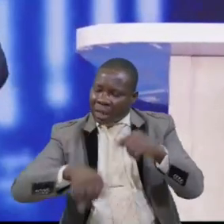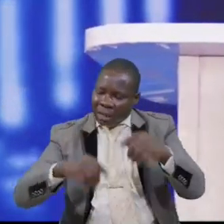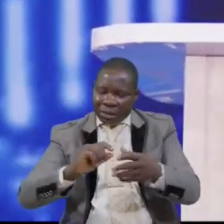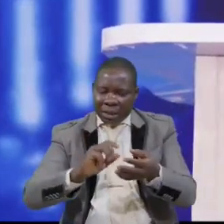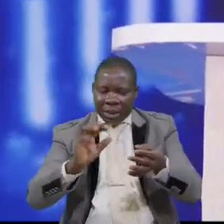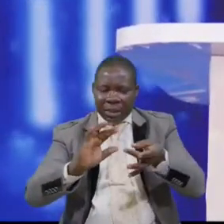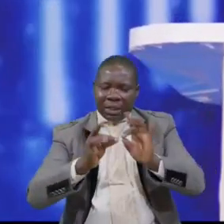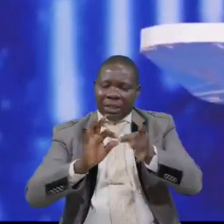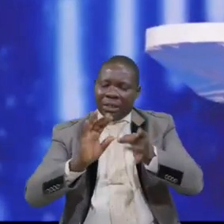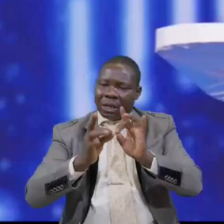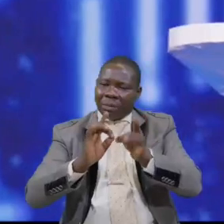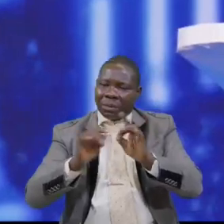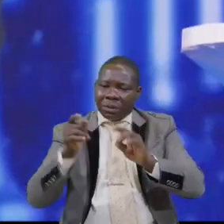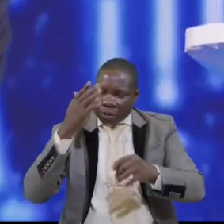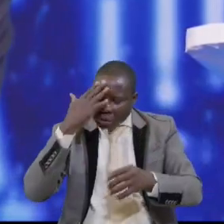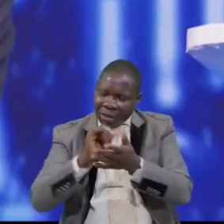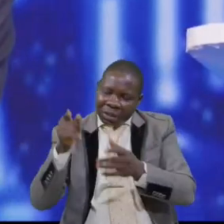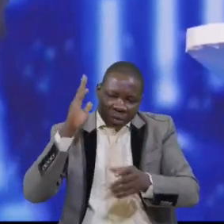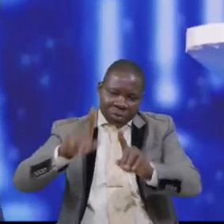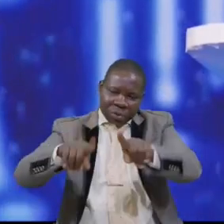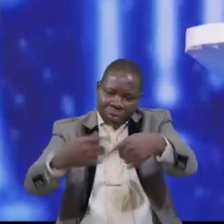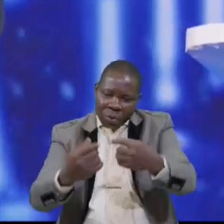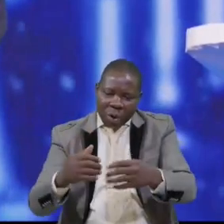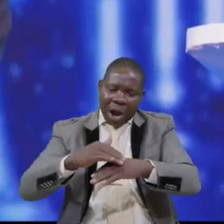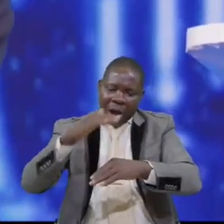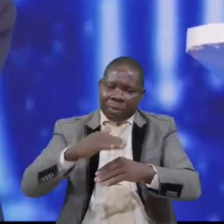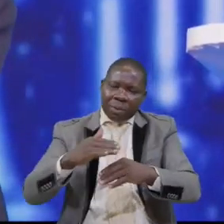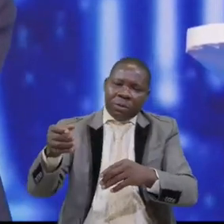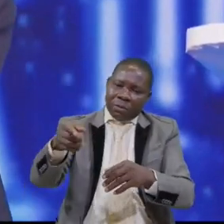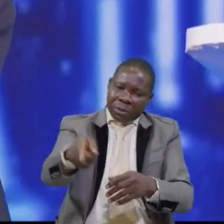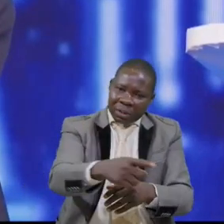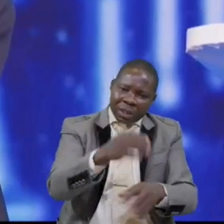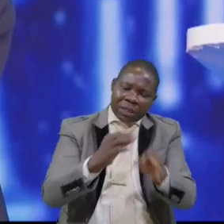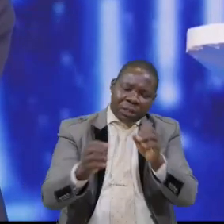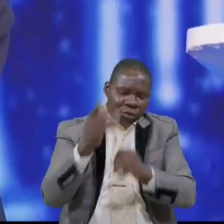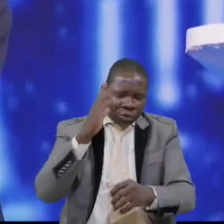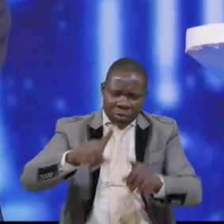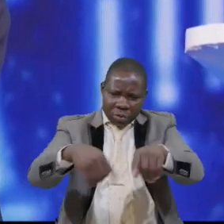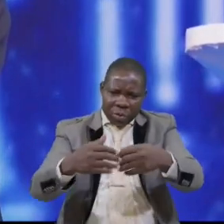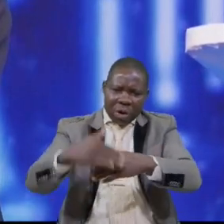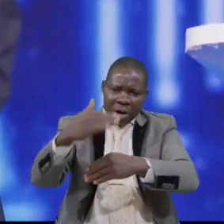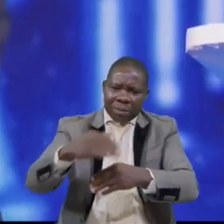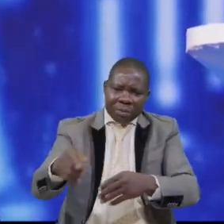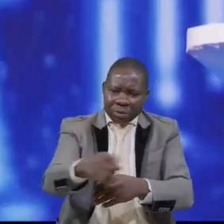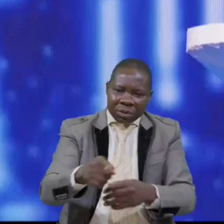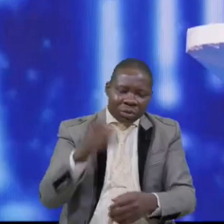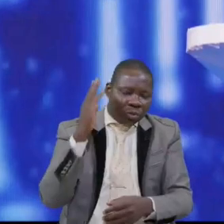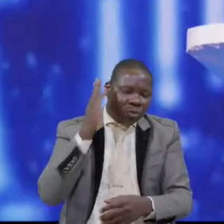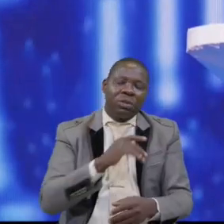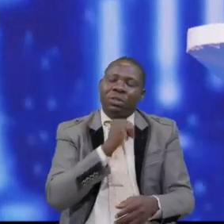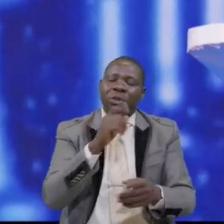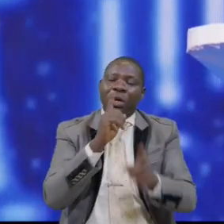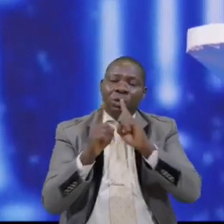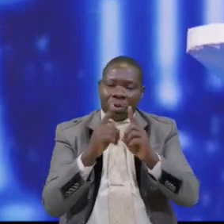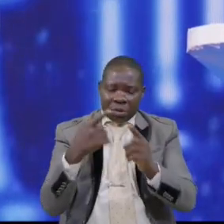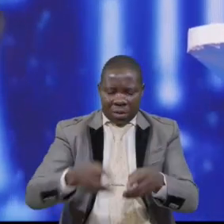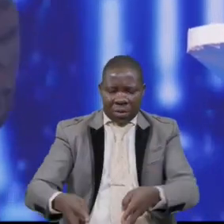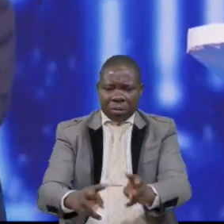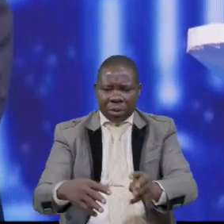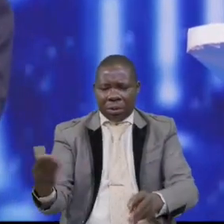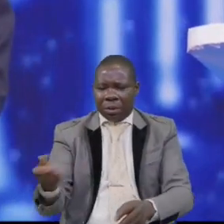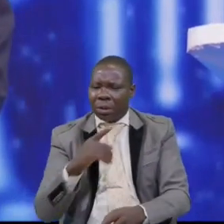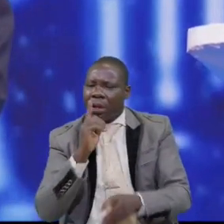les dépasser. Si tu veux les dépasser, tu ne parles pas comme ils parlent. Tu ne regardes pas comme